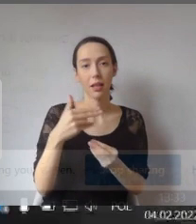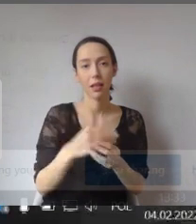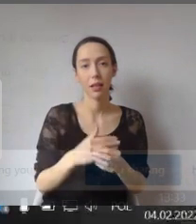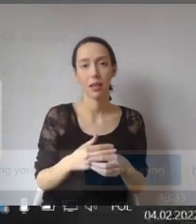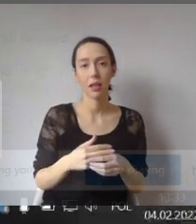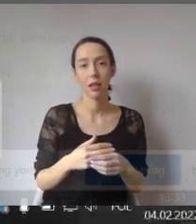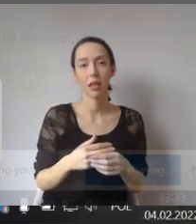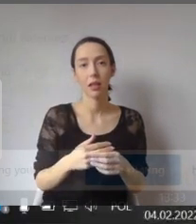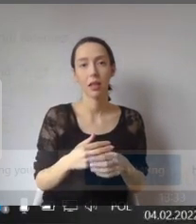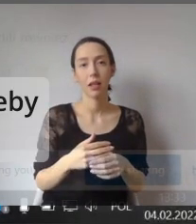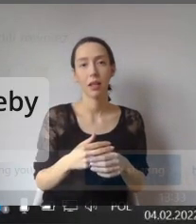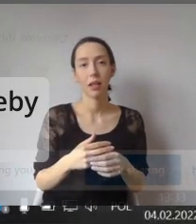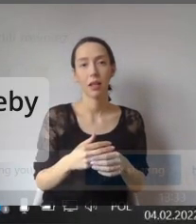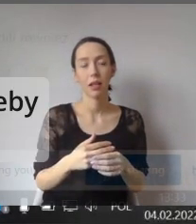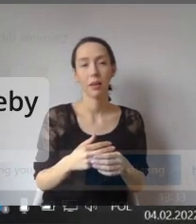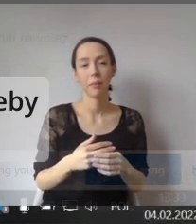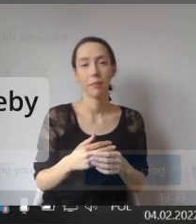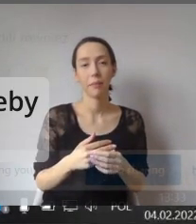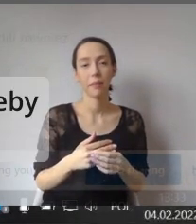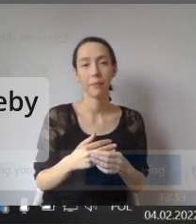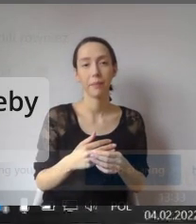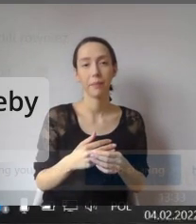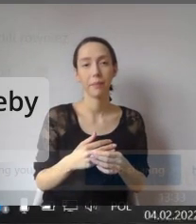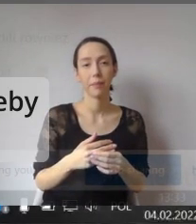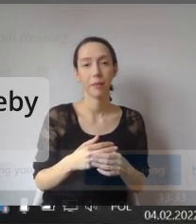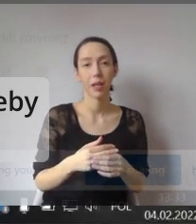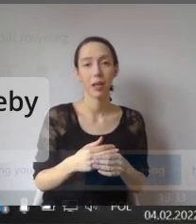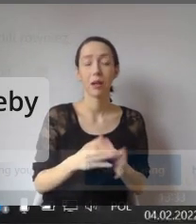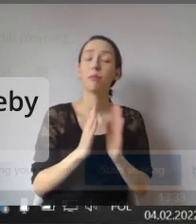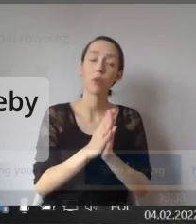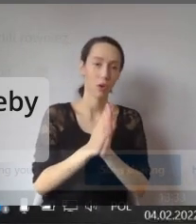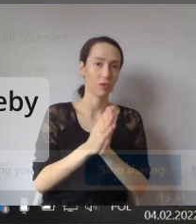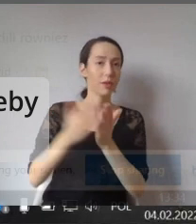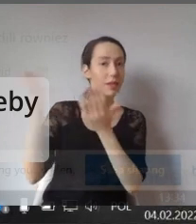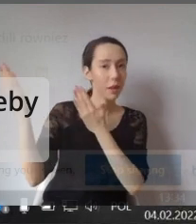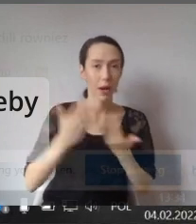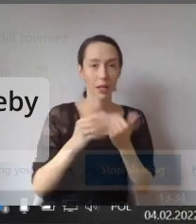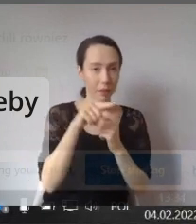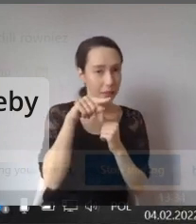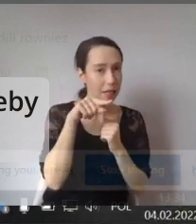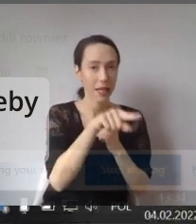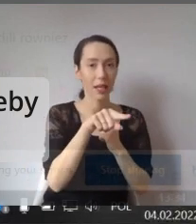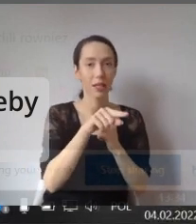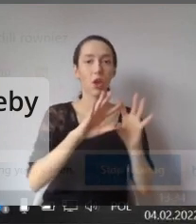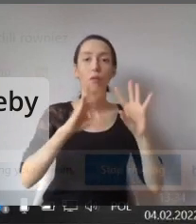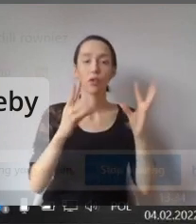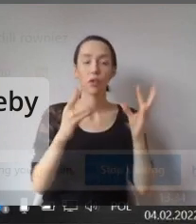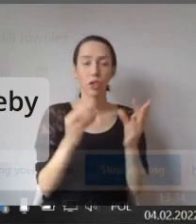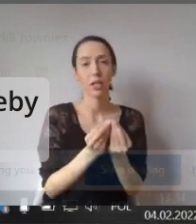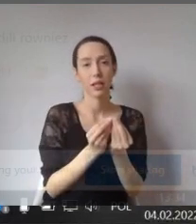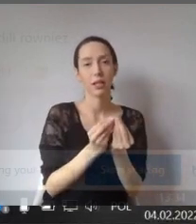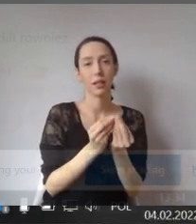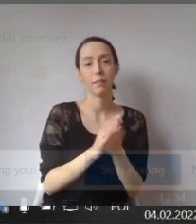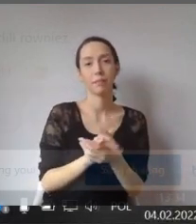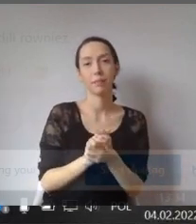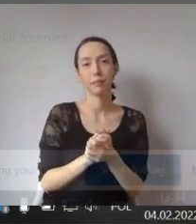żeby było ogólnie dostępne. Natomiast no, takie minimum, do którego Was zachęcam, to żeby było ono widoczne dla wszystkich członków LinkedIn,